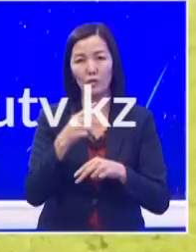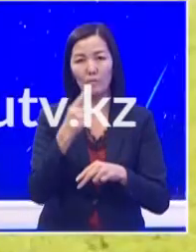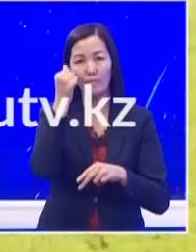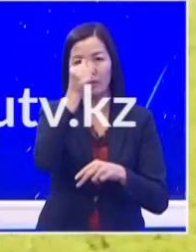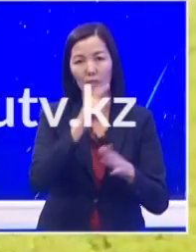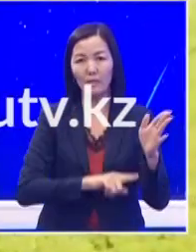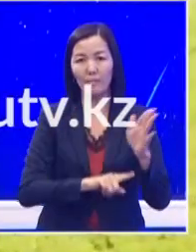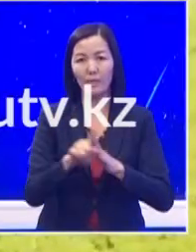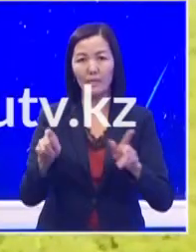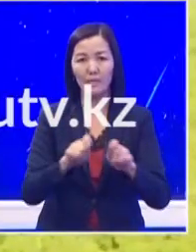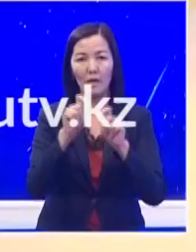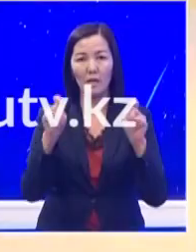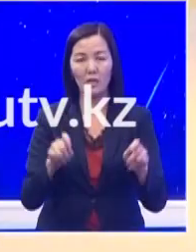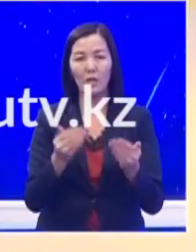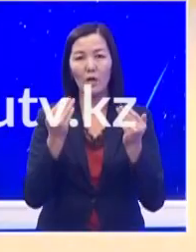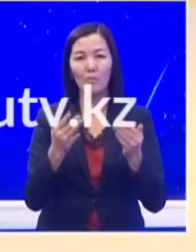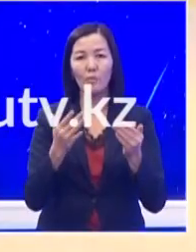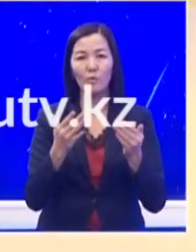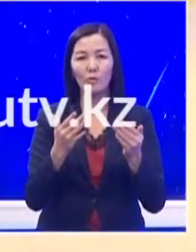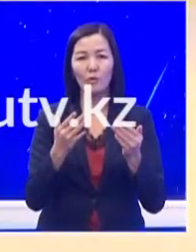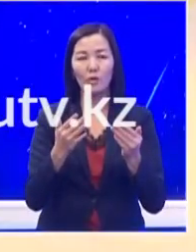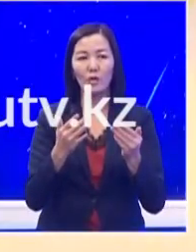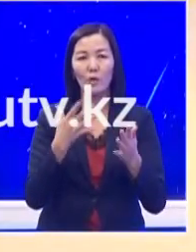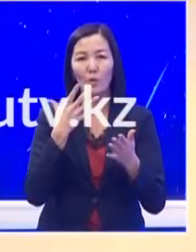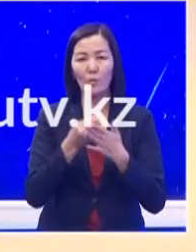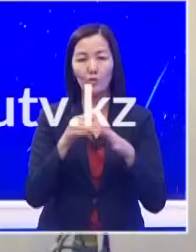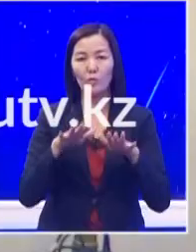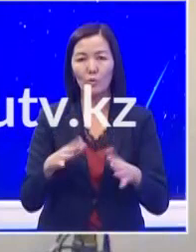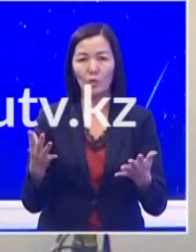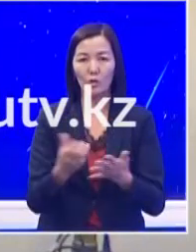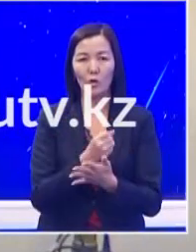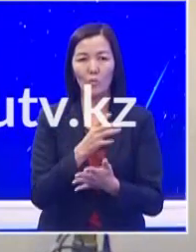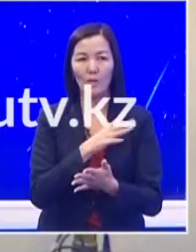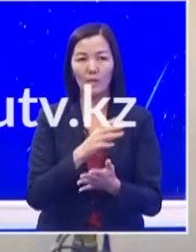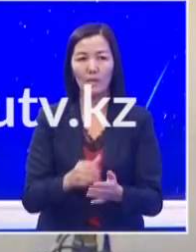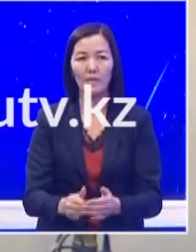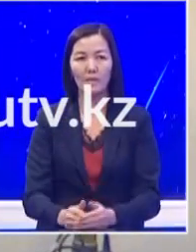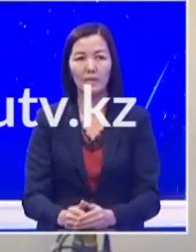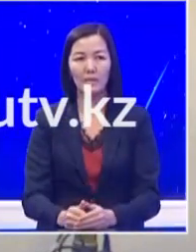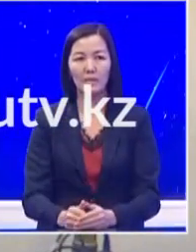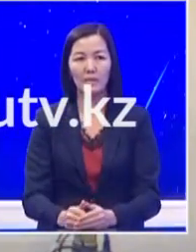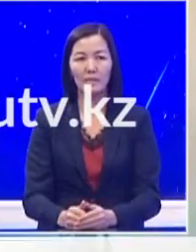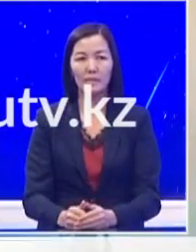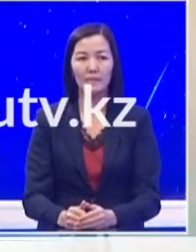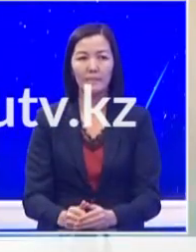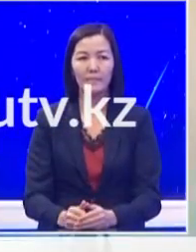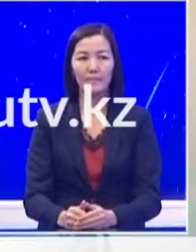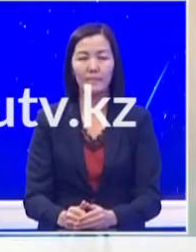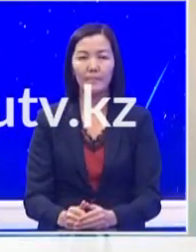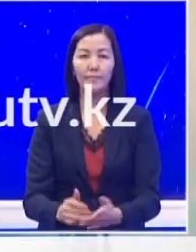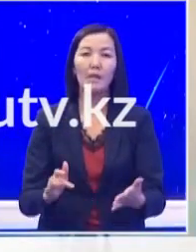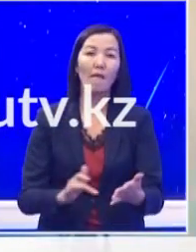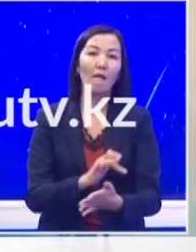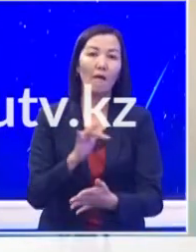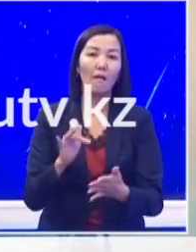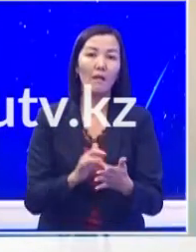жылдың басында іске қосты. Бүгінде нарықтан өз орнын тауып алды. Хотела что-то производить.